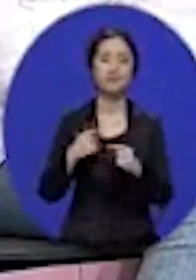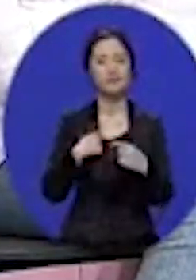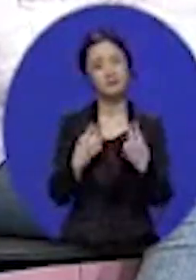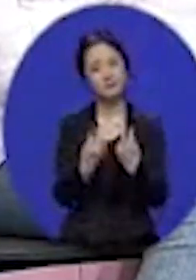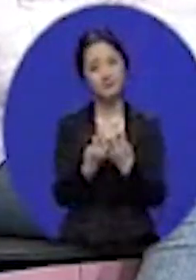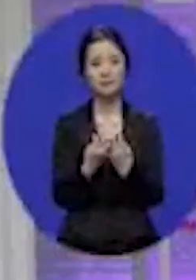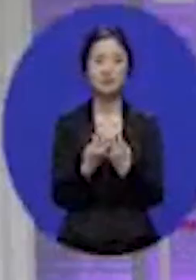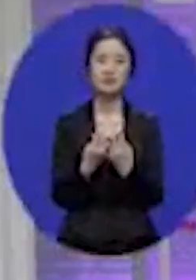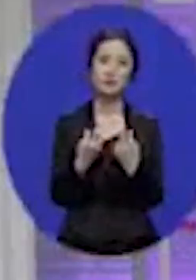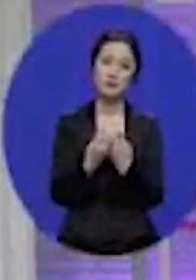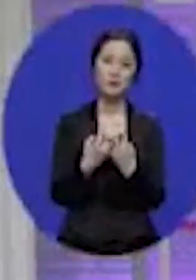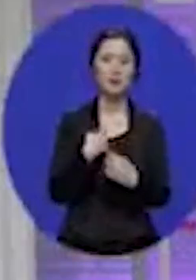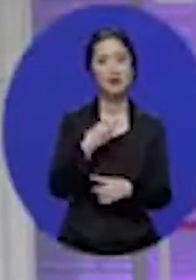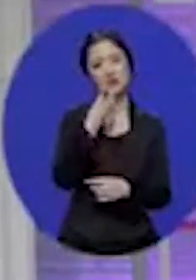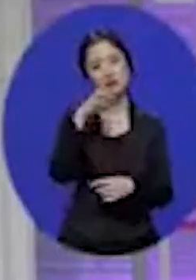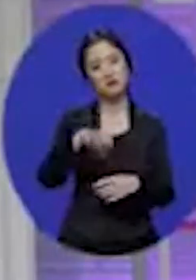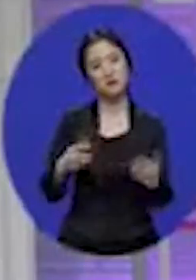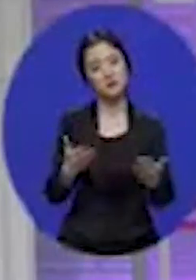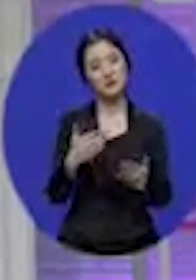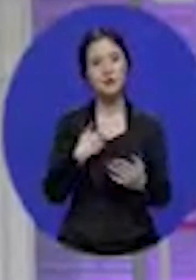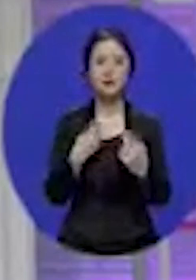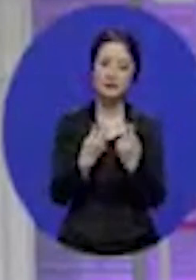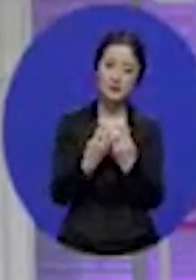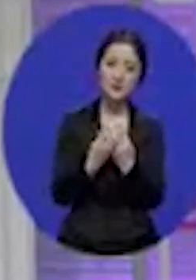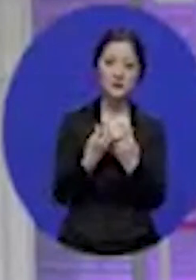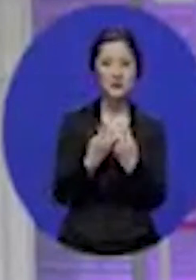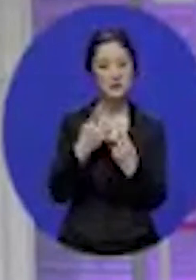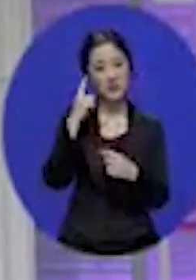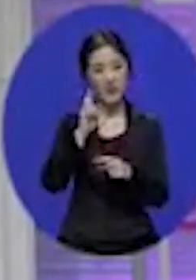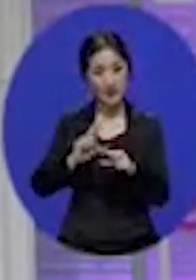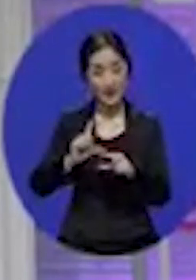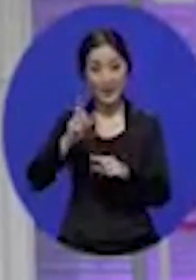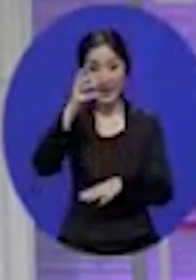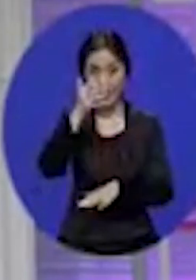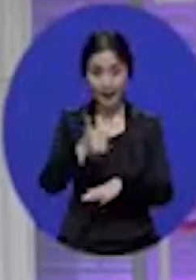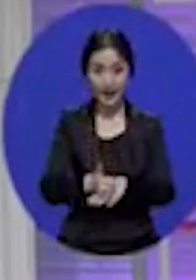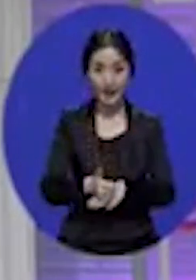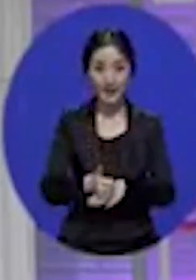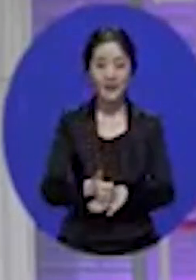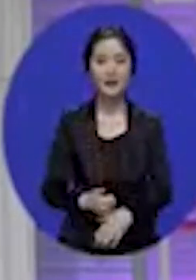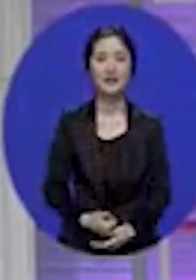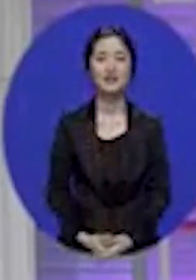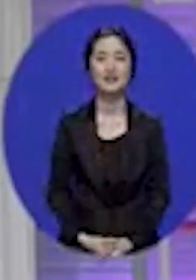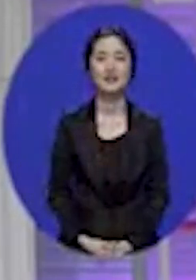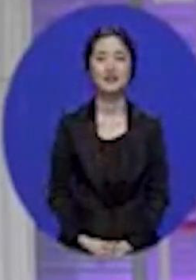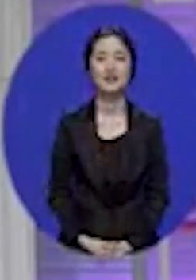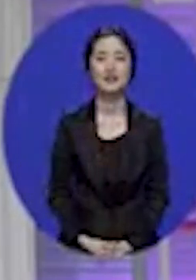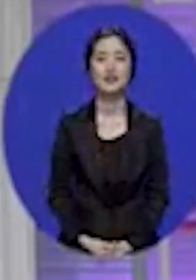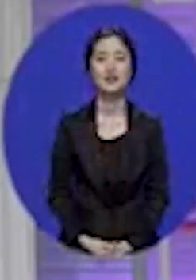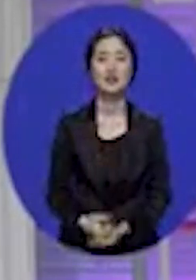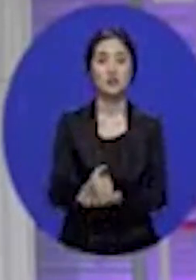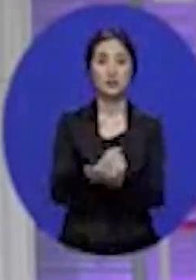내가 서울로 갈 수 있을까? 그렇게 제가 고민한 끝에 어떤 행운이 제게 또 다가오냐